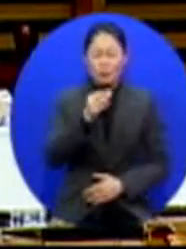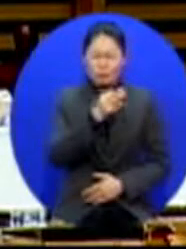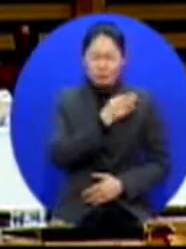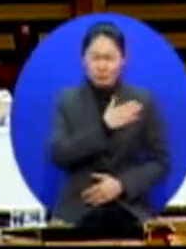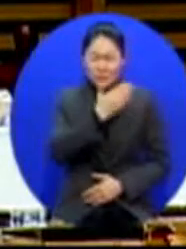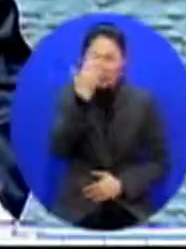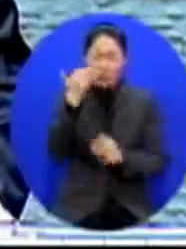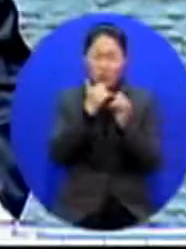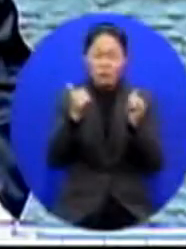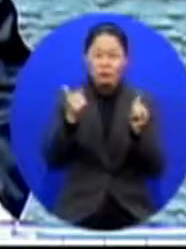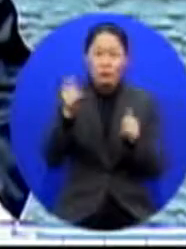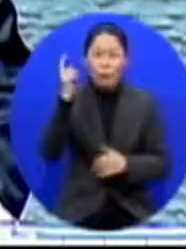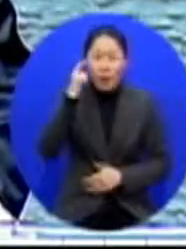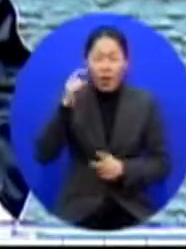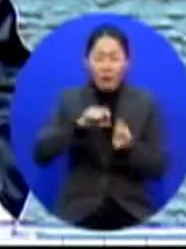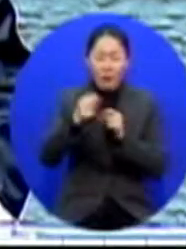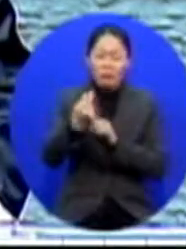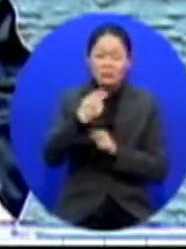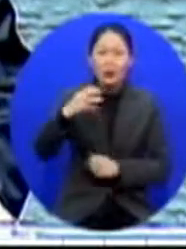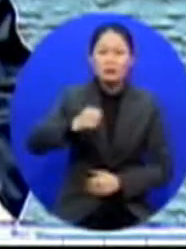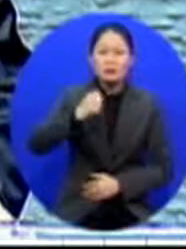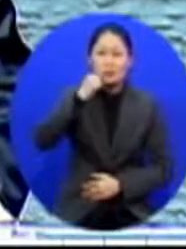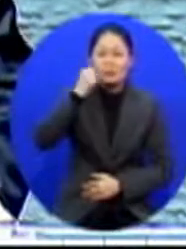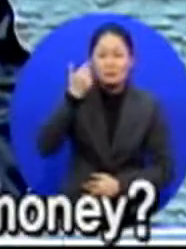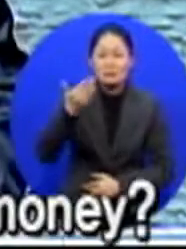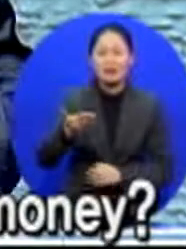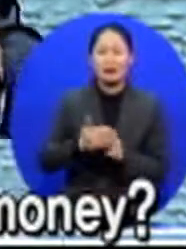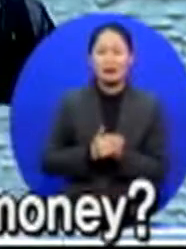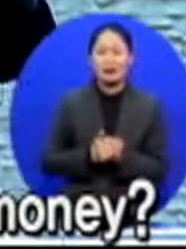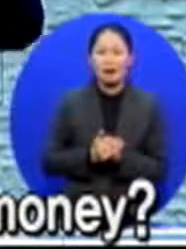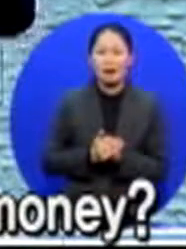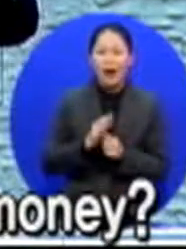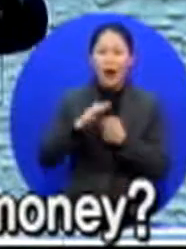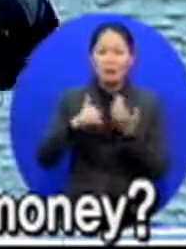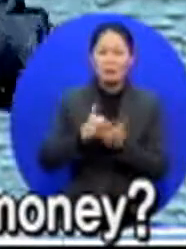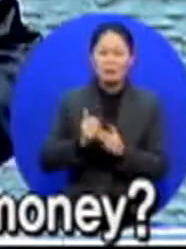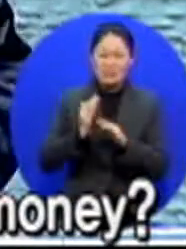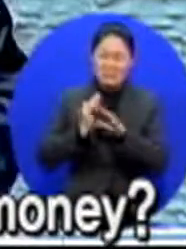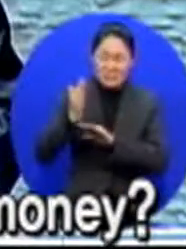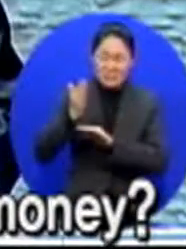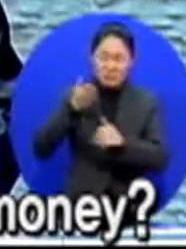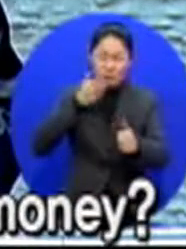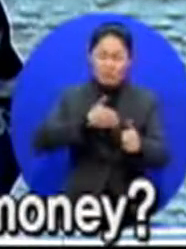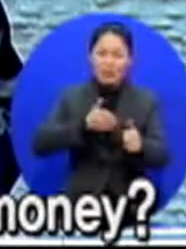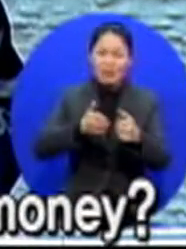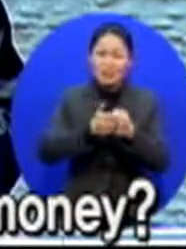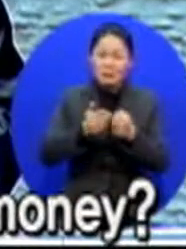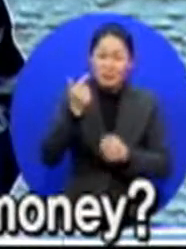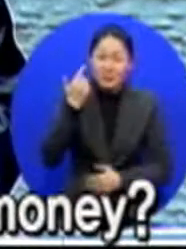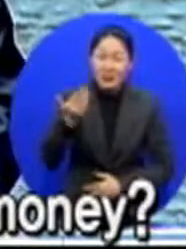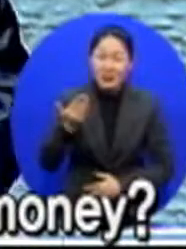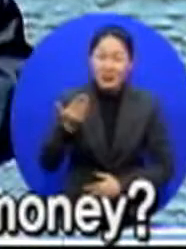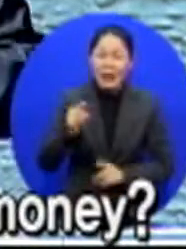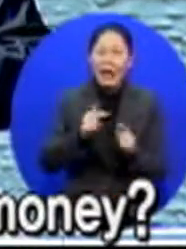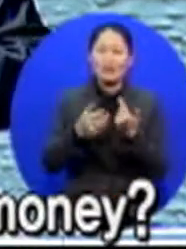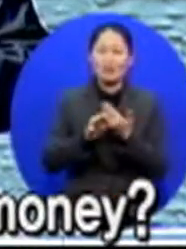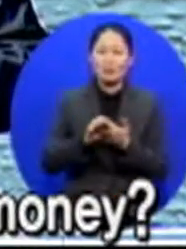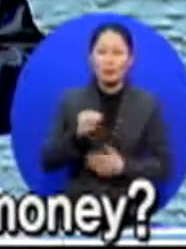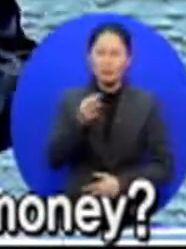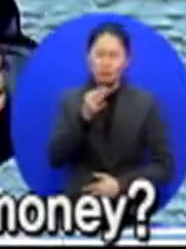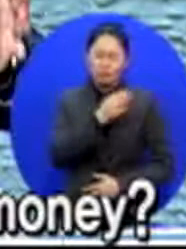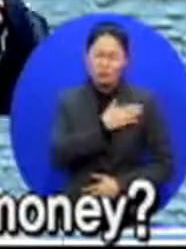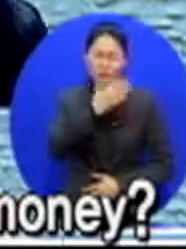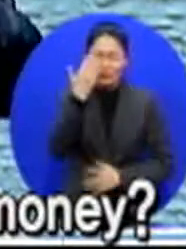왜 명성을 얻지 못했을 까요 하나님이 너무 지나친 요구를 하셨기 때문 일까요 아니면 이 부자